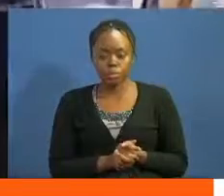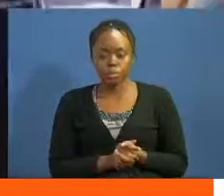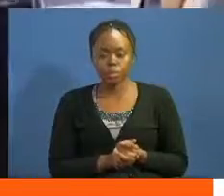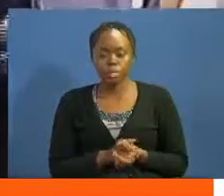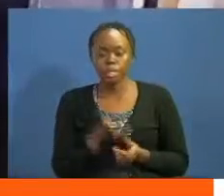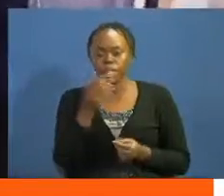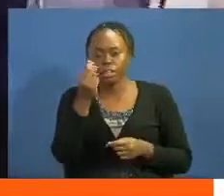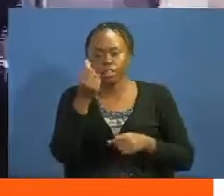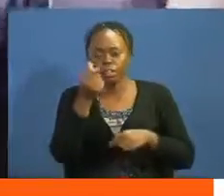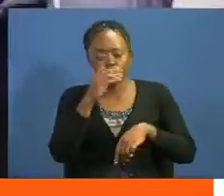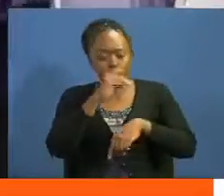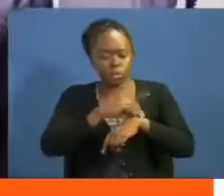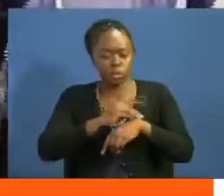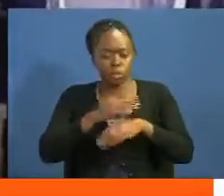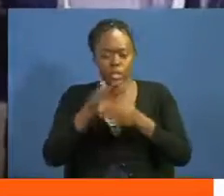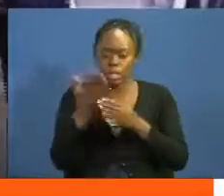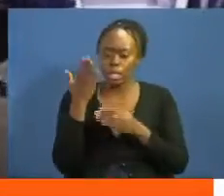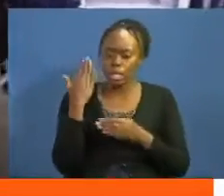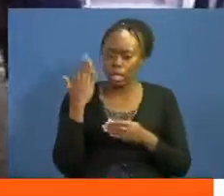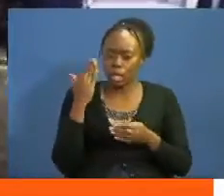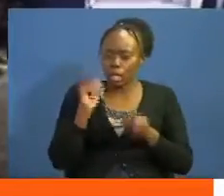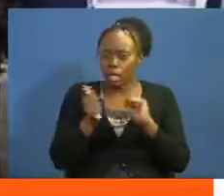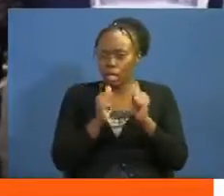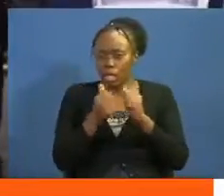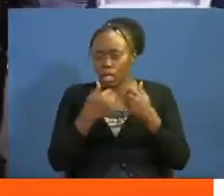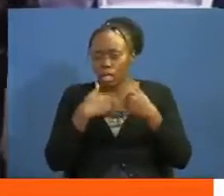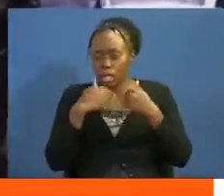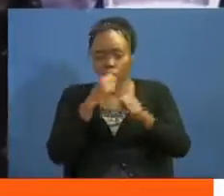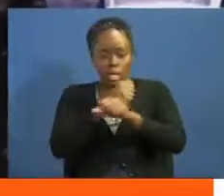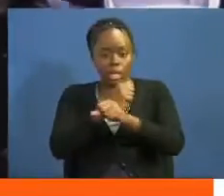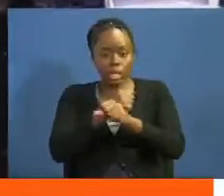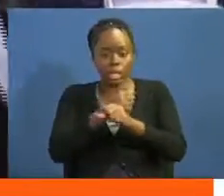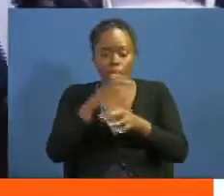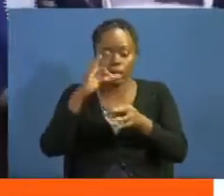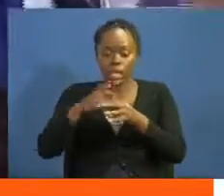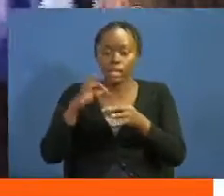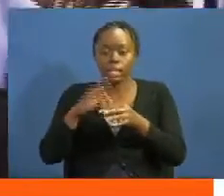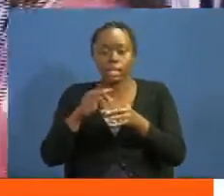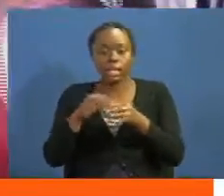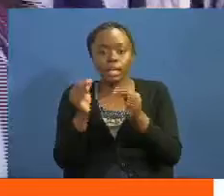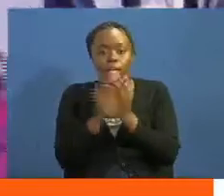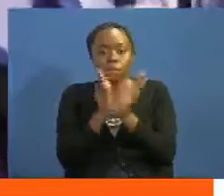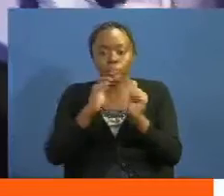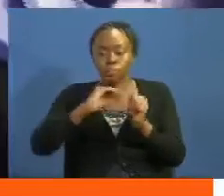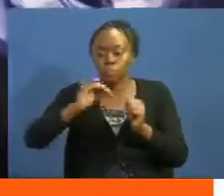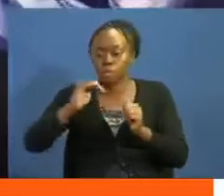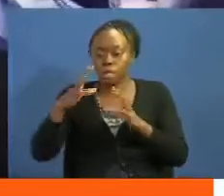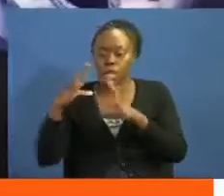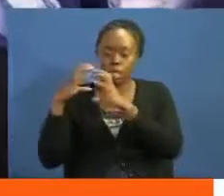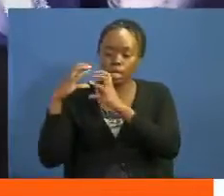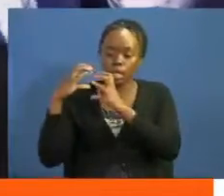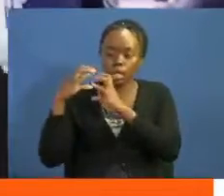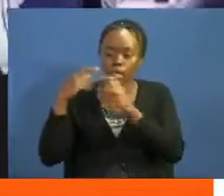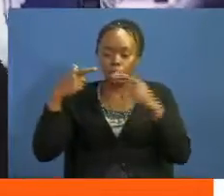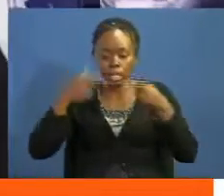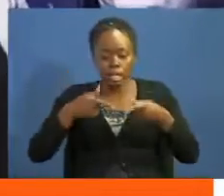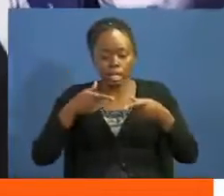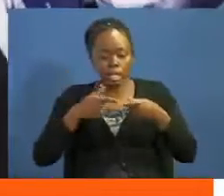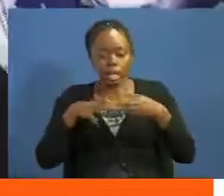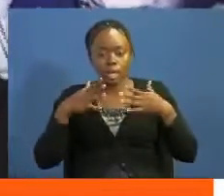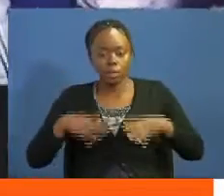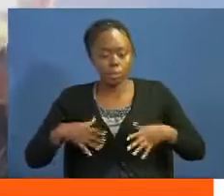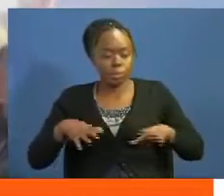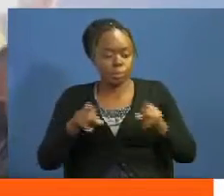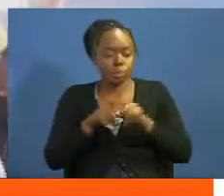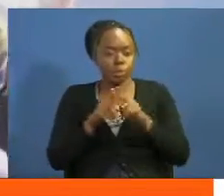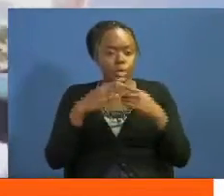Siku chache zilizopita, visa vya ukosefu wa usalama vimeongezeka sana katika kaunti ya Migori, huku wakaazi